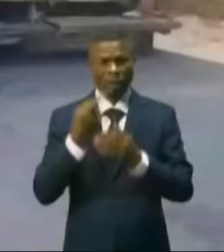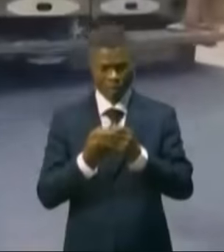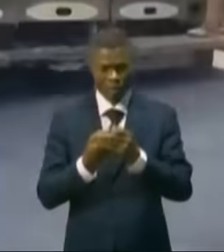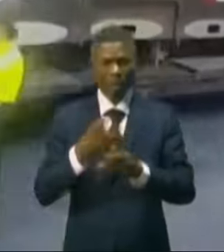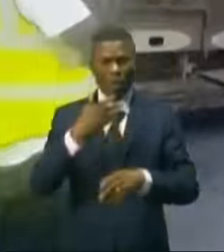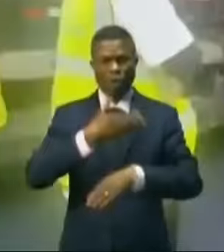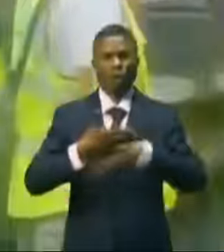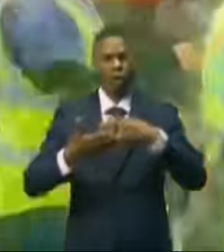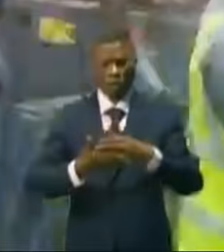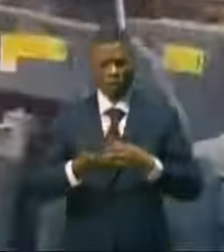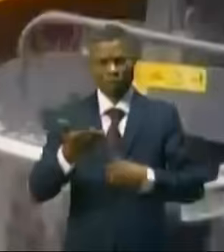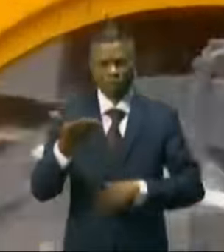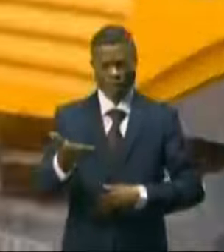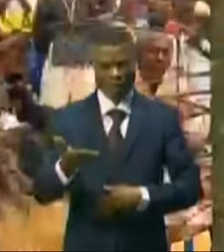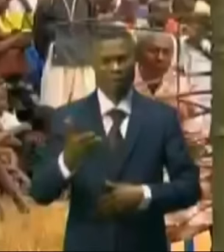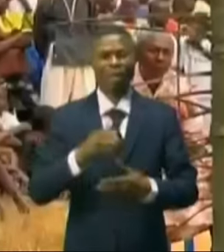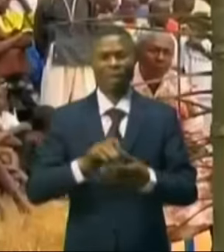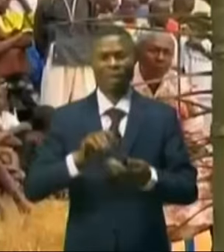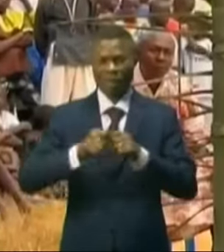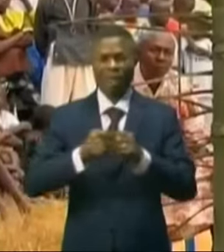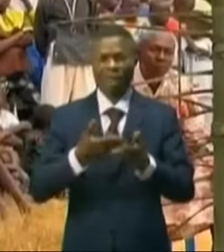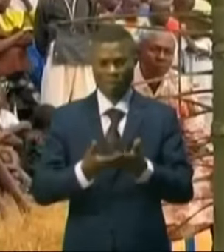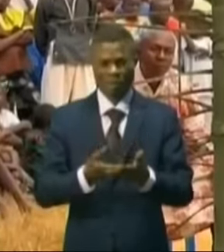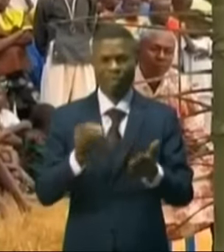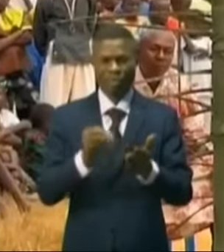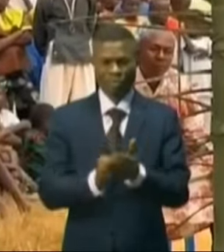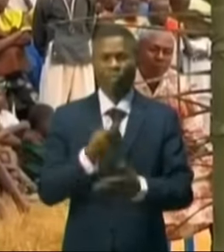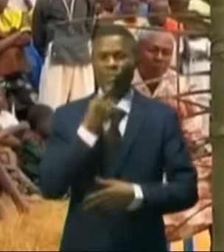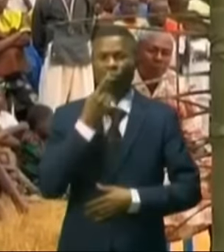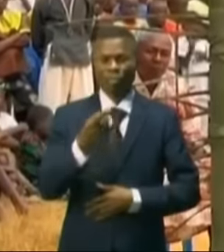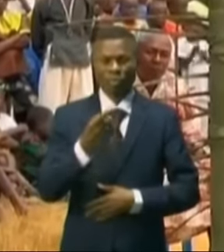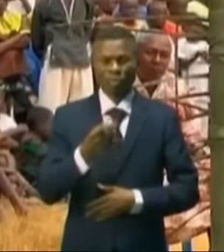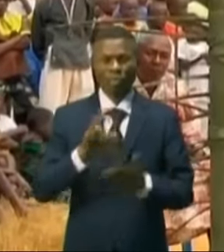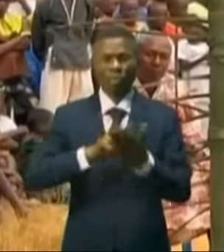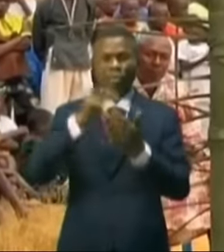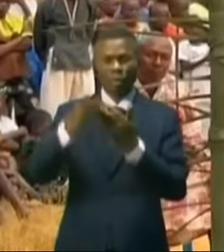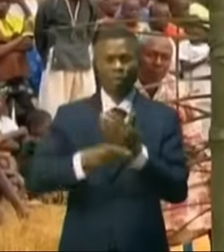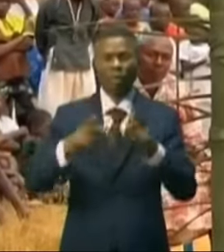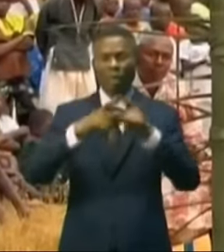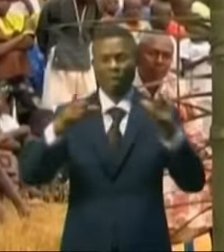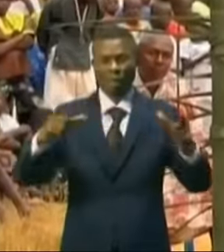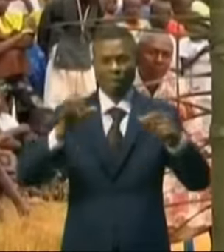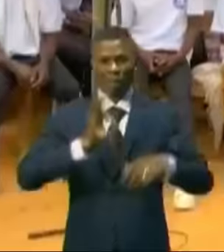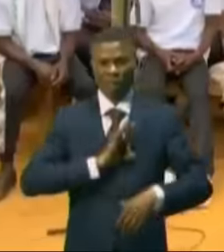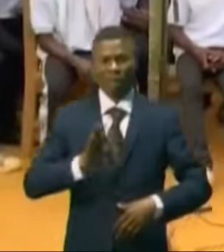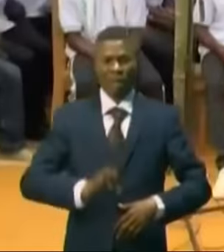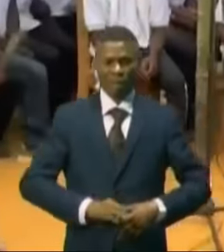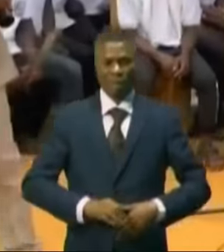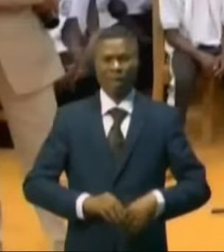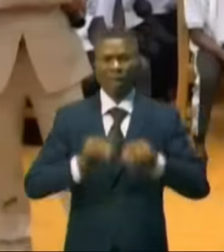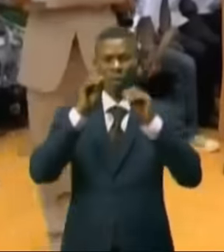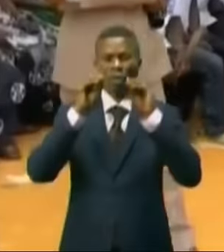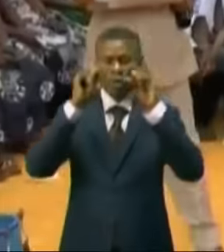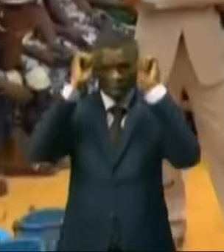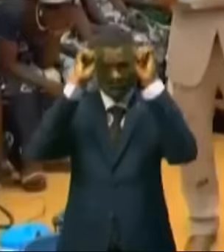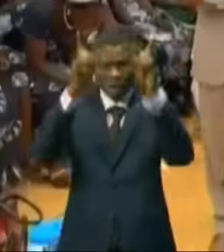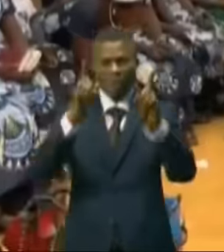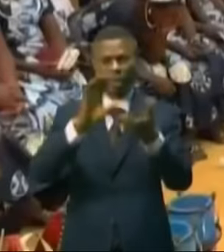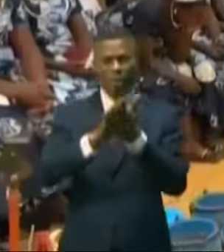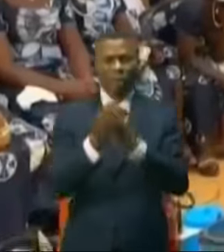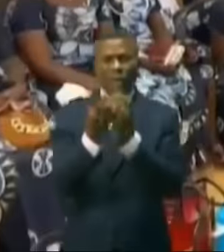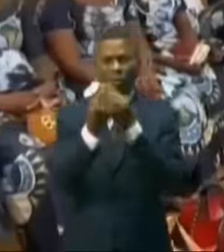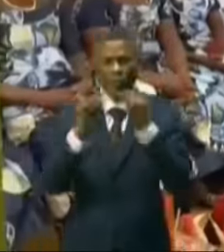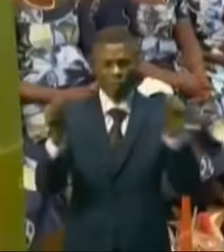peu réhabilitée. Il a aussi vanté le vaste programme du chef de l'État de la gratuité de l'éducation de base, tout